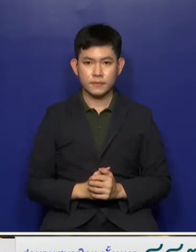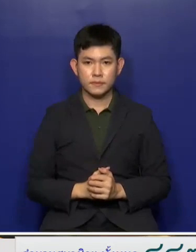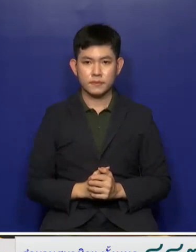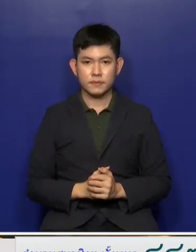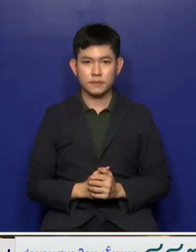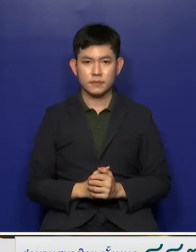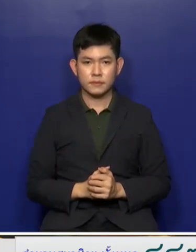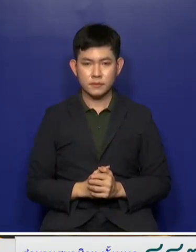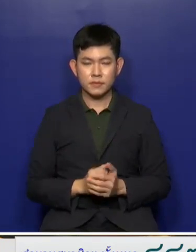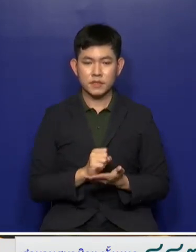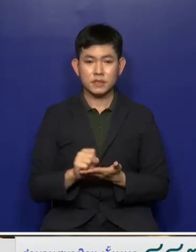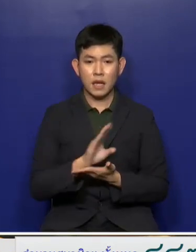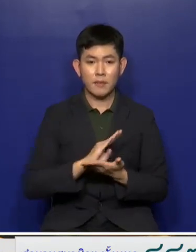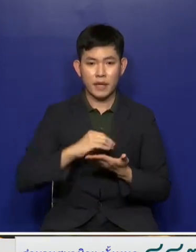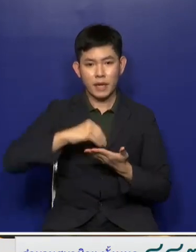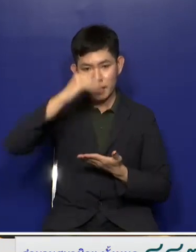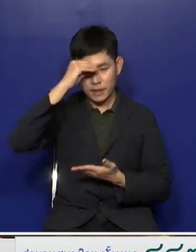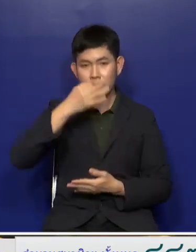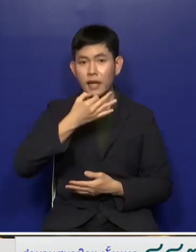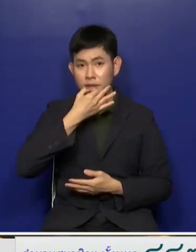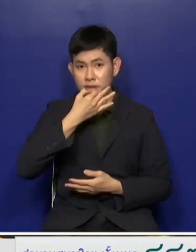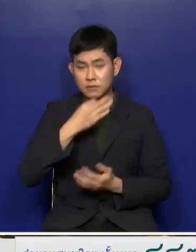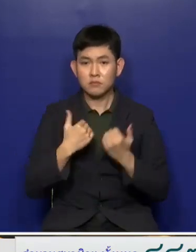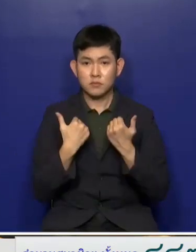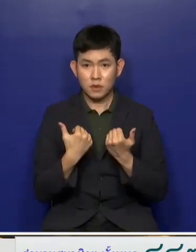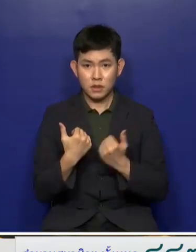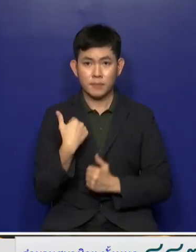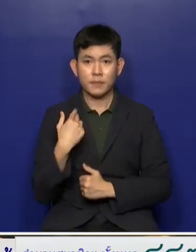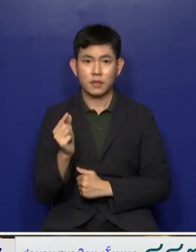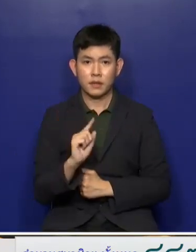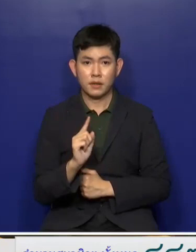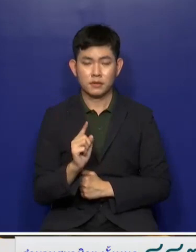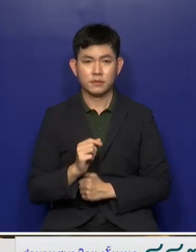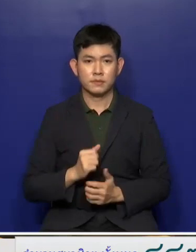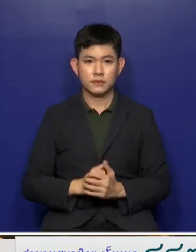ถาบันอาชีวศึกษาที่กำลังมีอยู่ในวันนี้เนี่ย